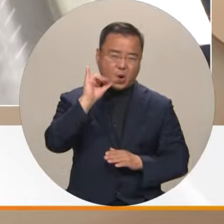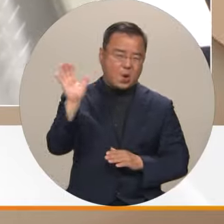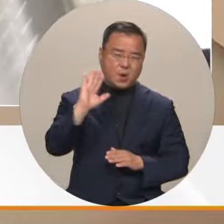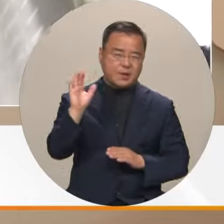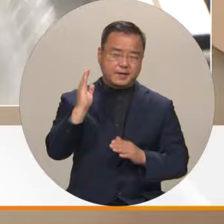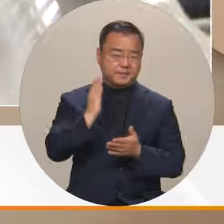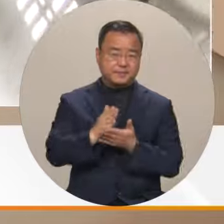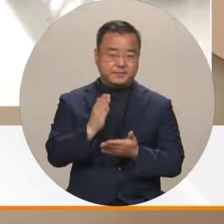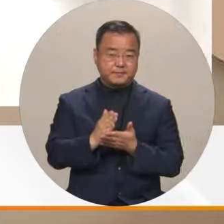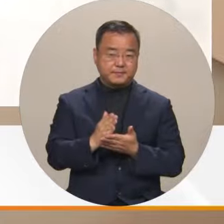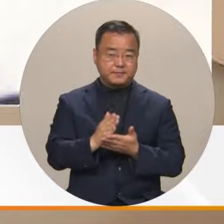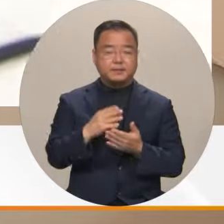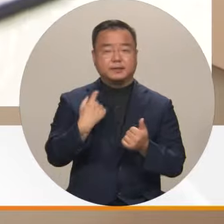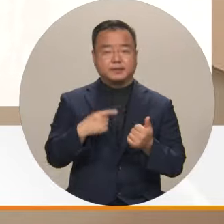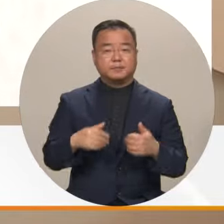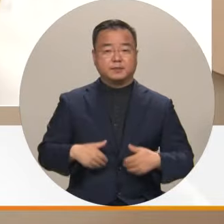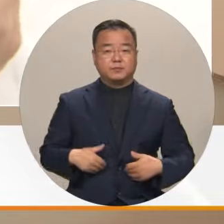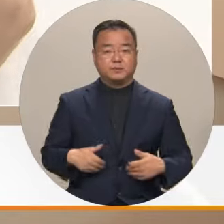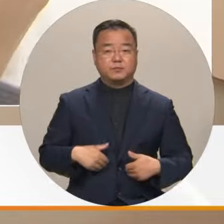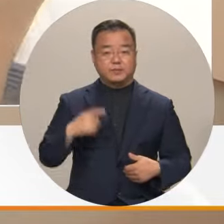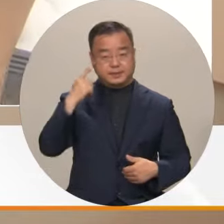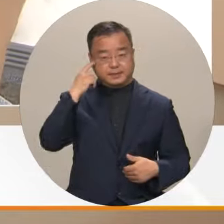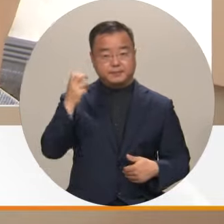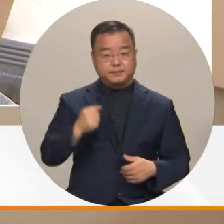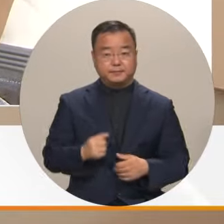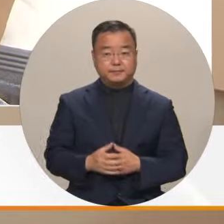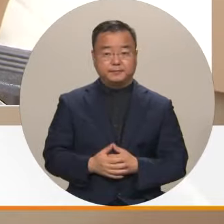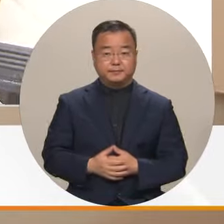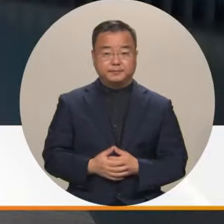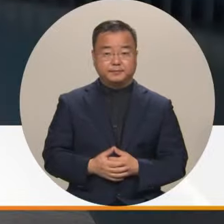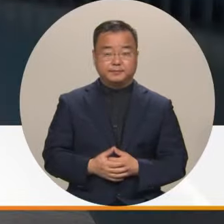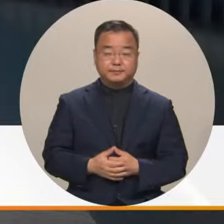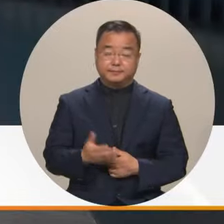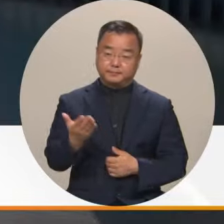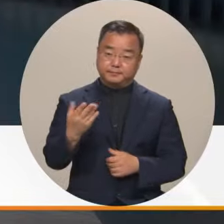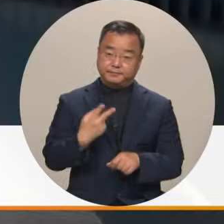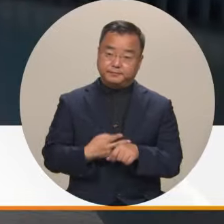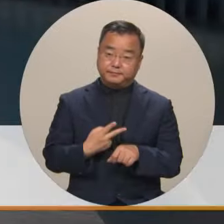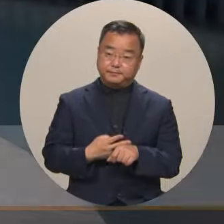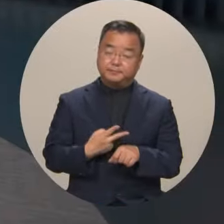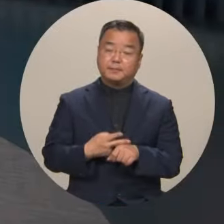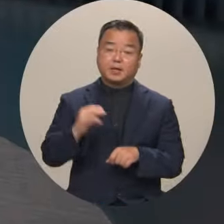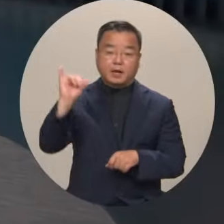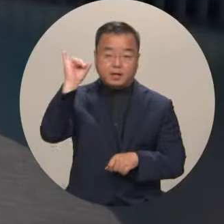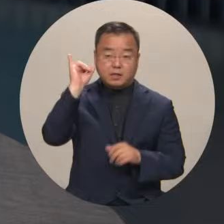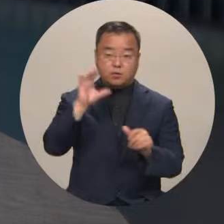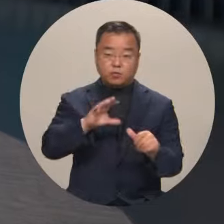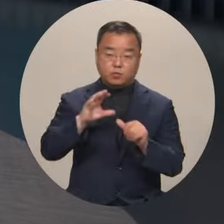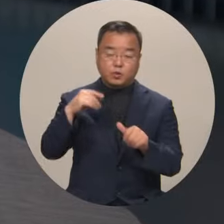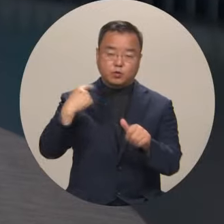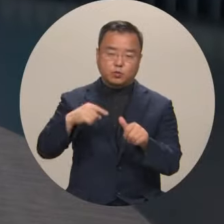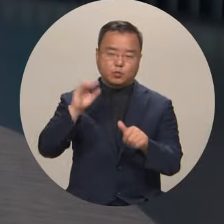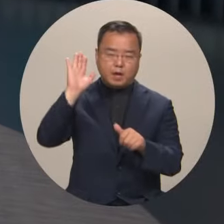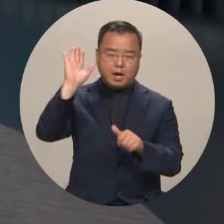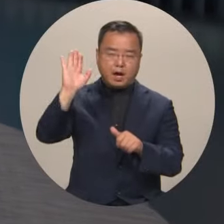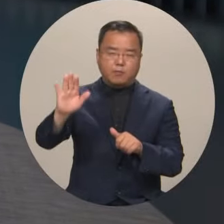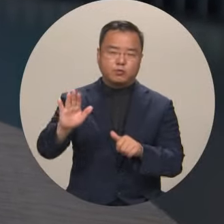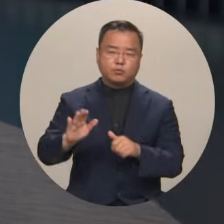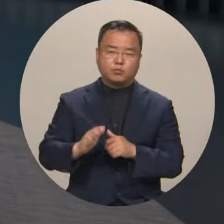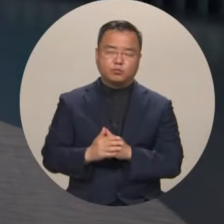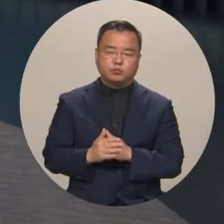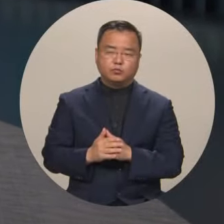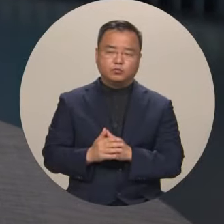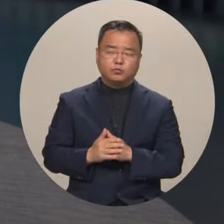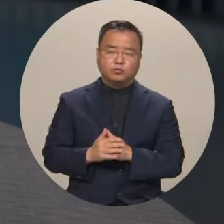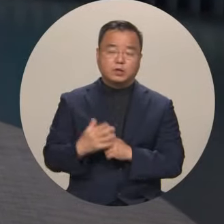지도할 수 있었으면 좋겠다 이런 얘기를 하 하고 있습니다 예 그렇다면 교수님께서는 AI 활용한 교육이 앞으로 교육에서